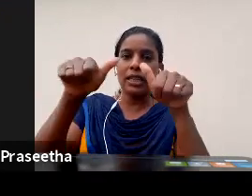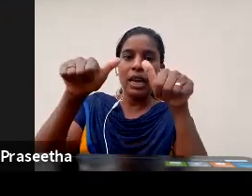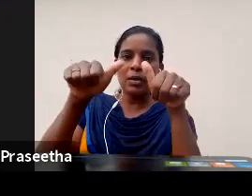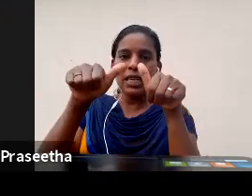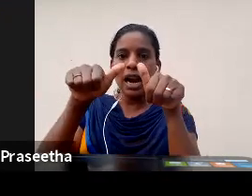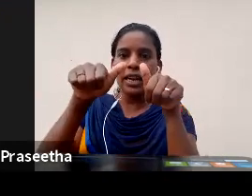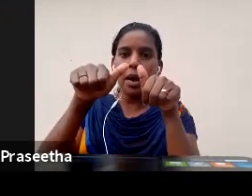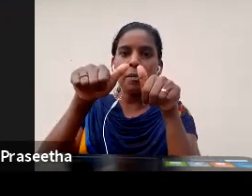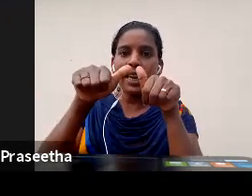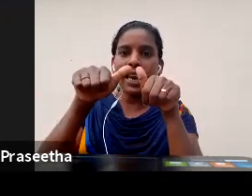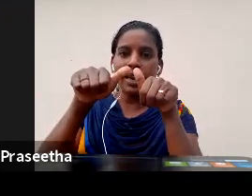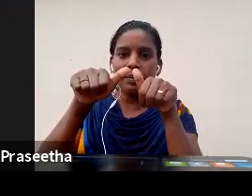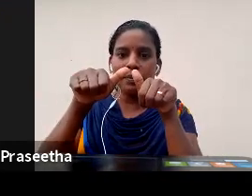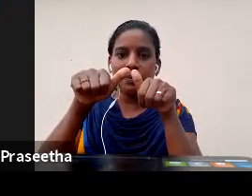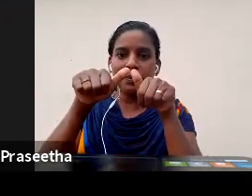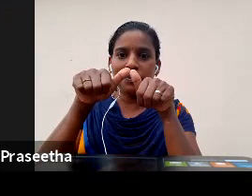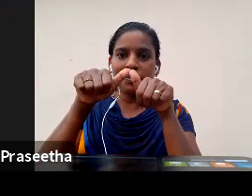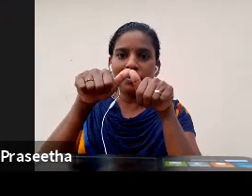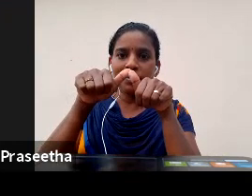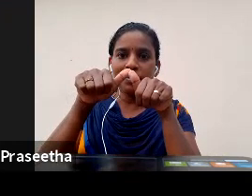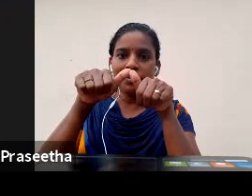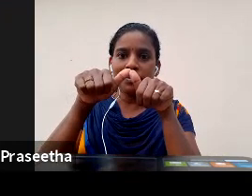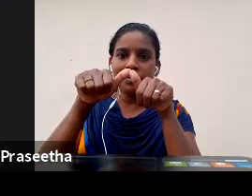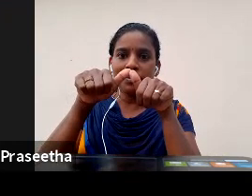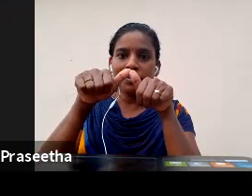പറയുന്നതെന്ന്. അപ്പൊ സ്റ്റാർട്ട് ചെയ്യാം. എ